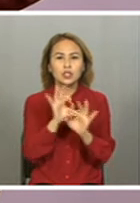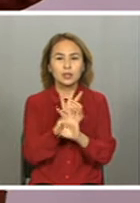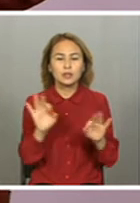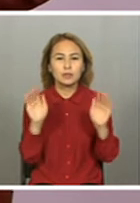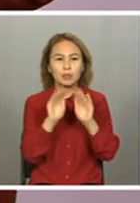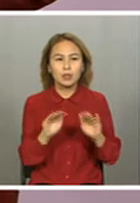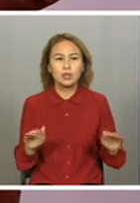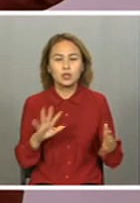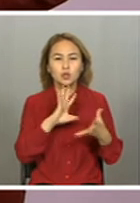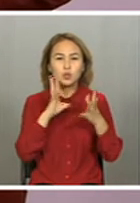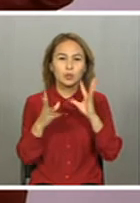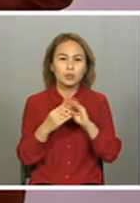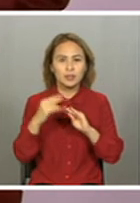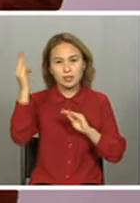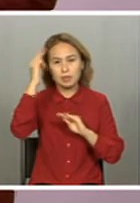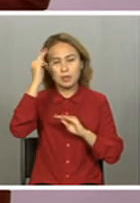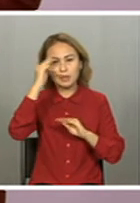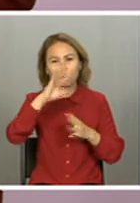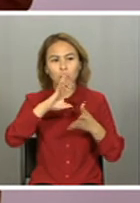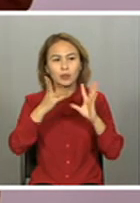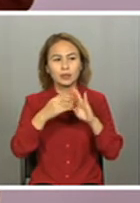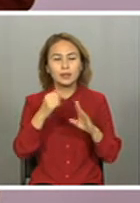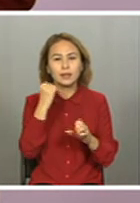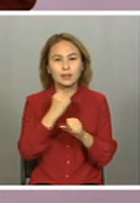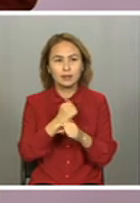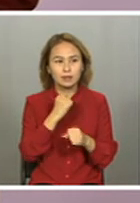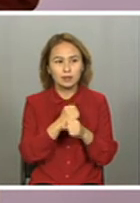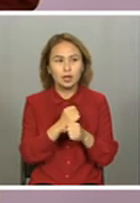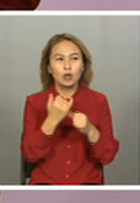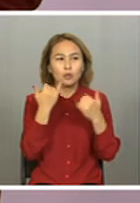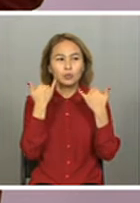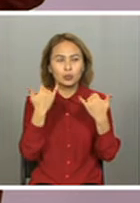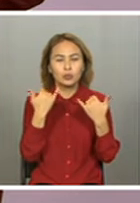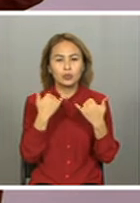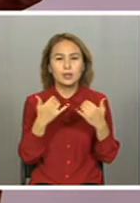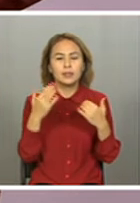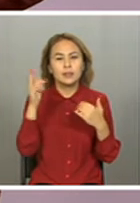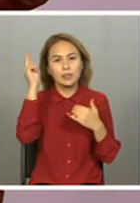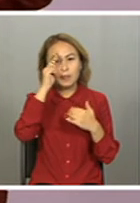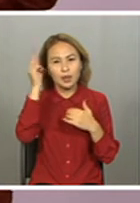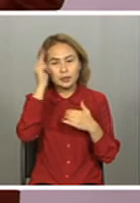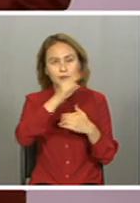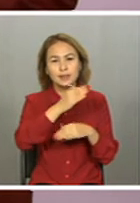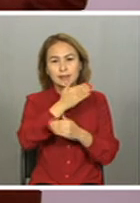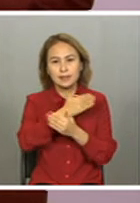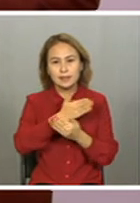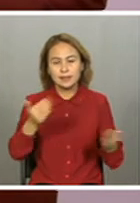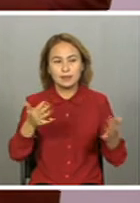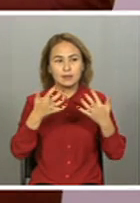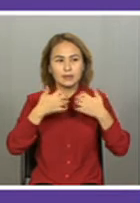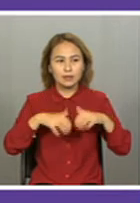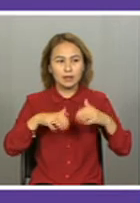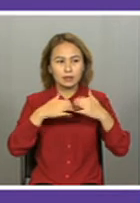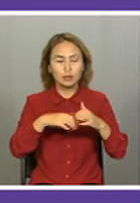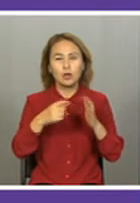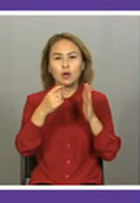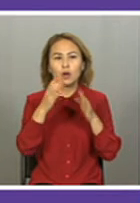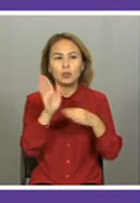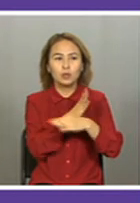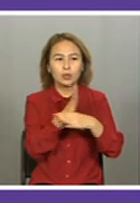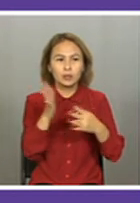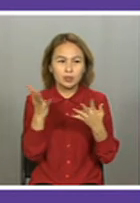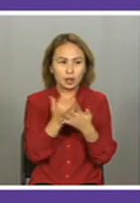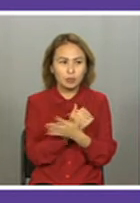сонымен сабақты қорытындылай келе, бүгін сабақта сендер санның бөлігін табуды